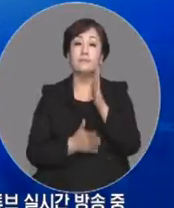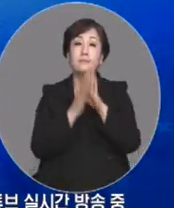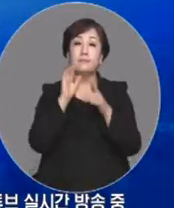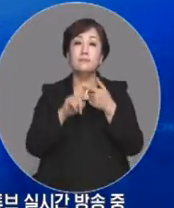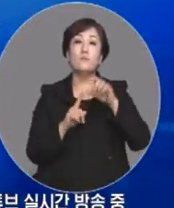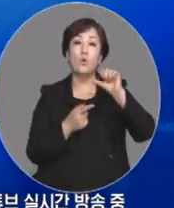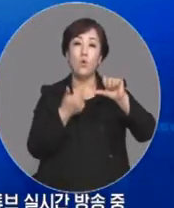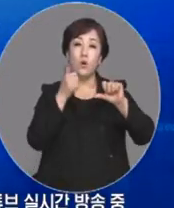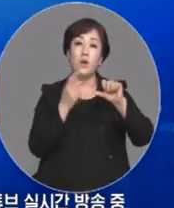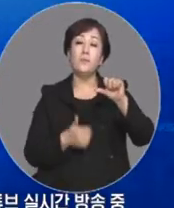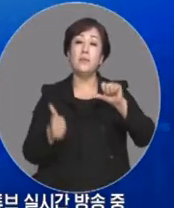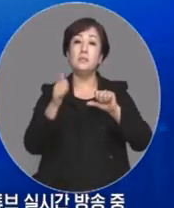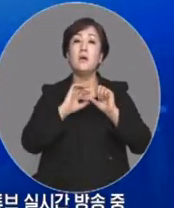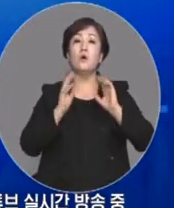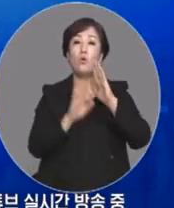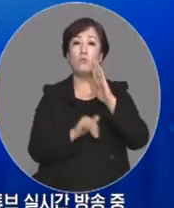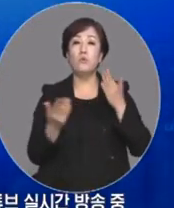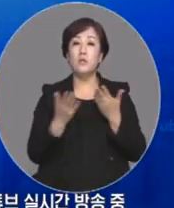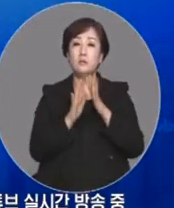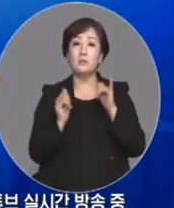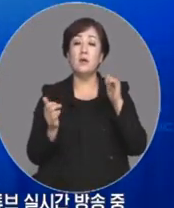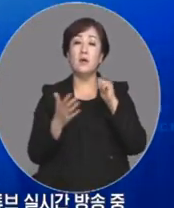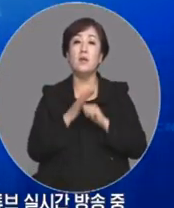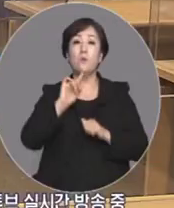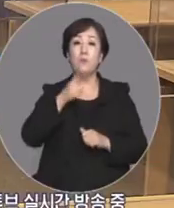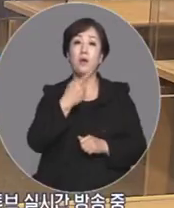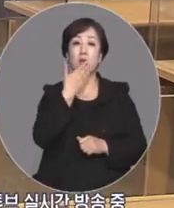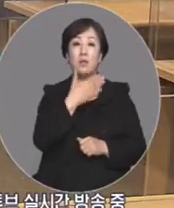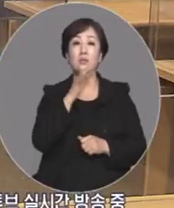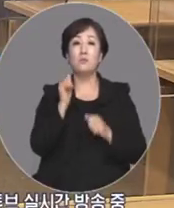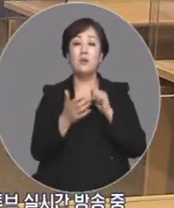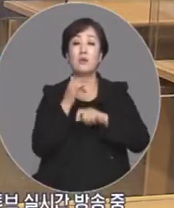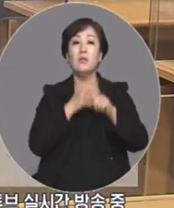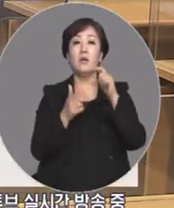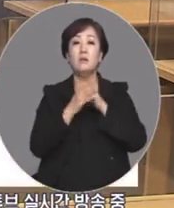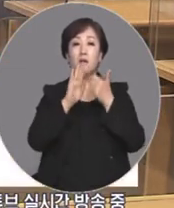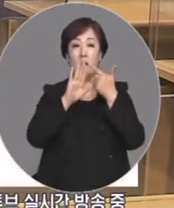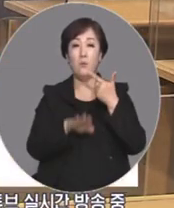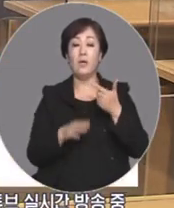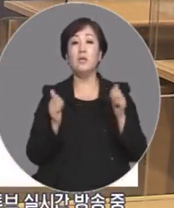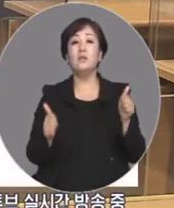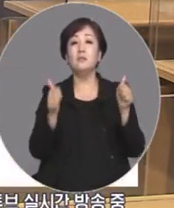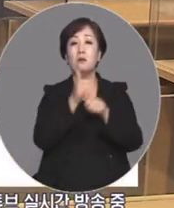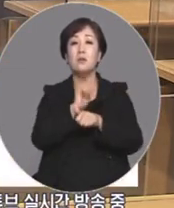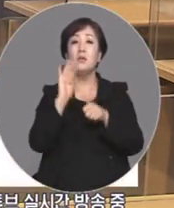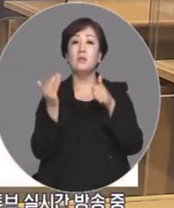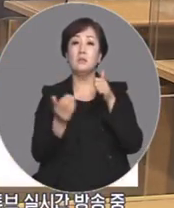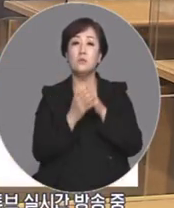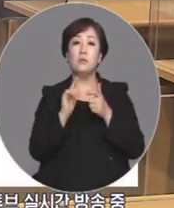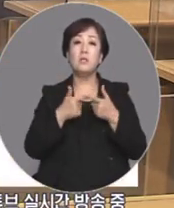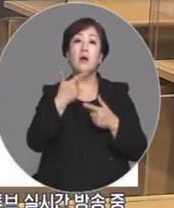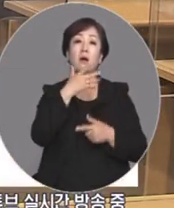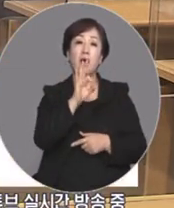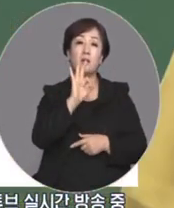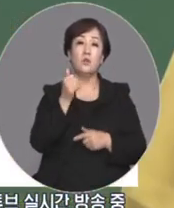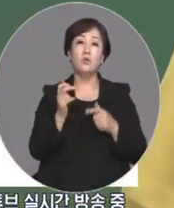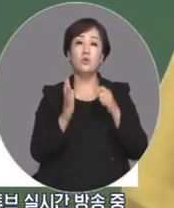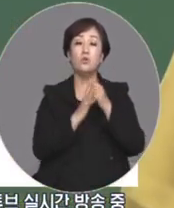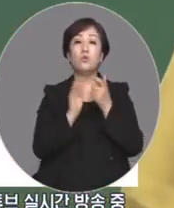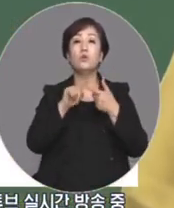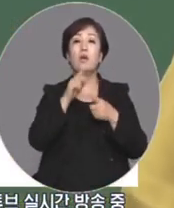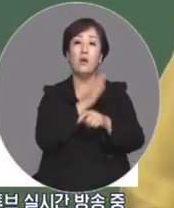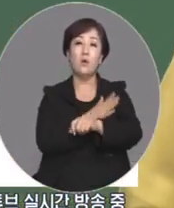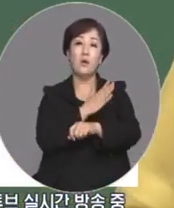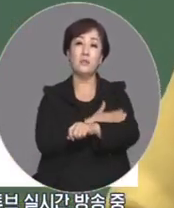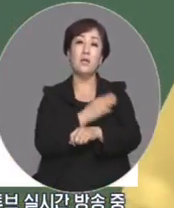울산시가 5급 이상 공무원 195명에 대한 하반기 정기 인사를 단행했습니다. 강윤구